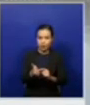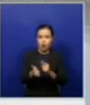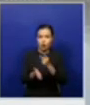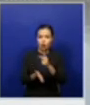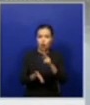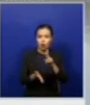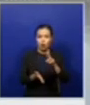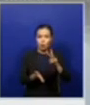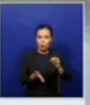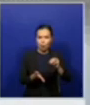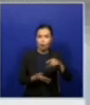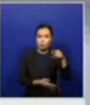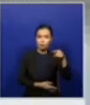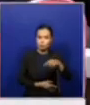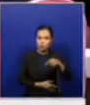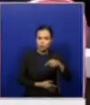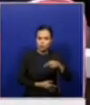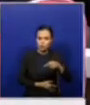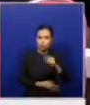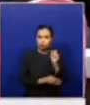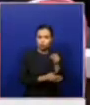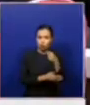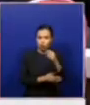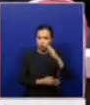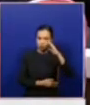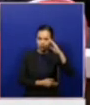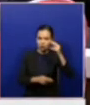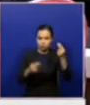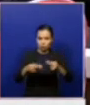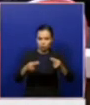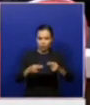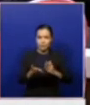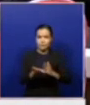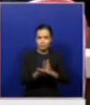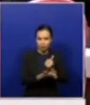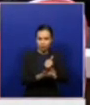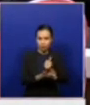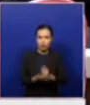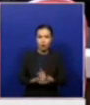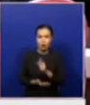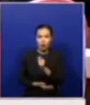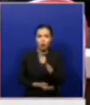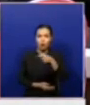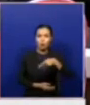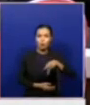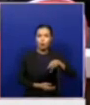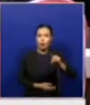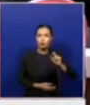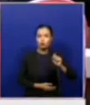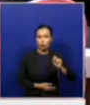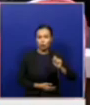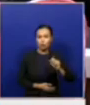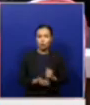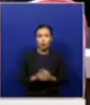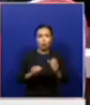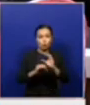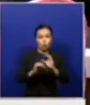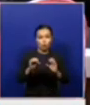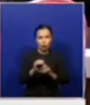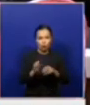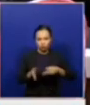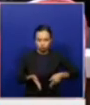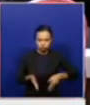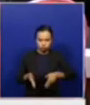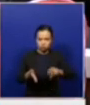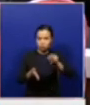เศษแก่องค์การสงเคราะห์ทหารผ่านศึกหรืออปส.ในโครงการขุดลอกคูคลองทั่ว